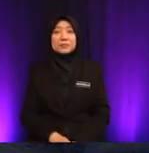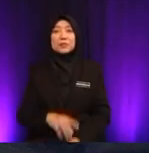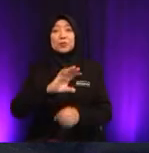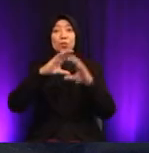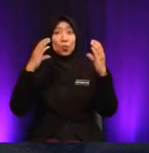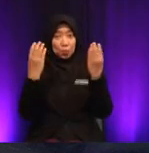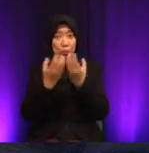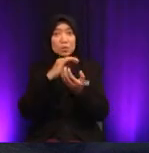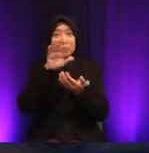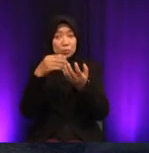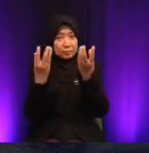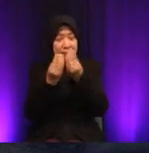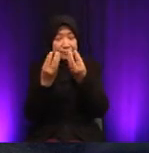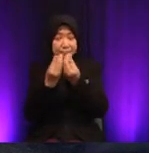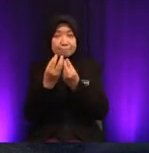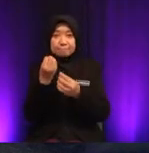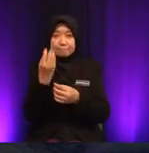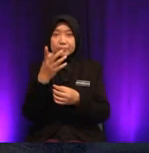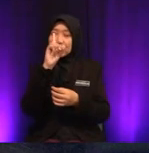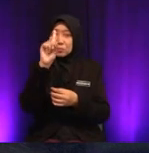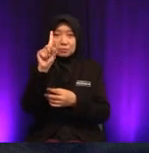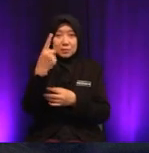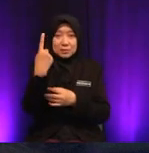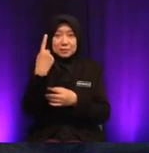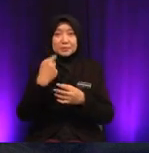oke satu saja